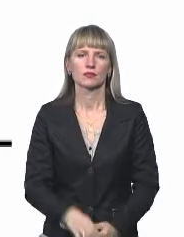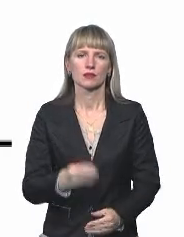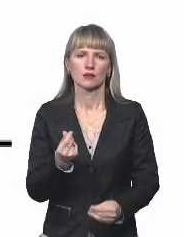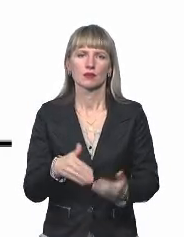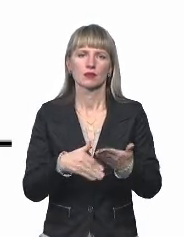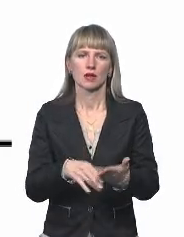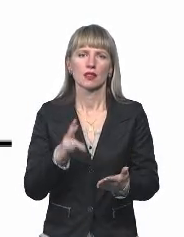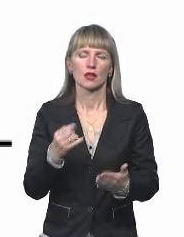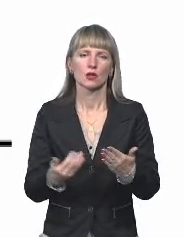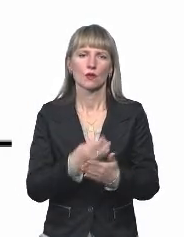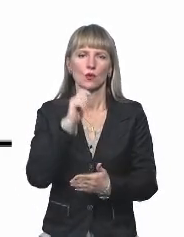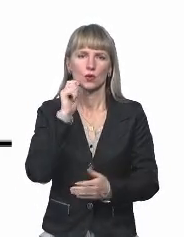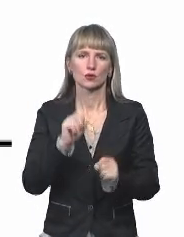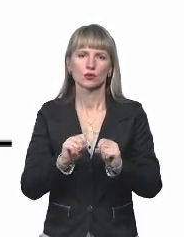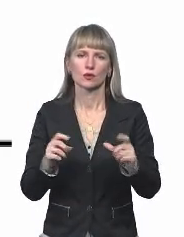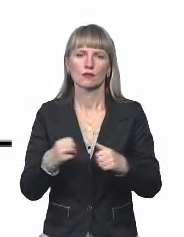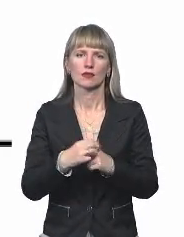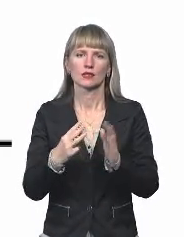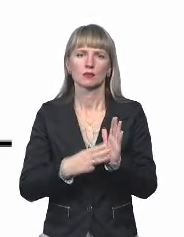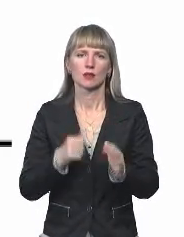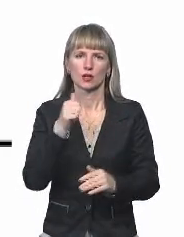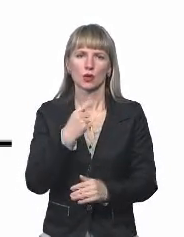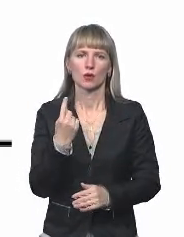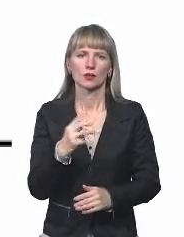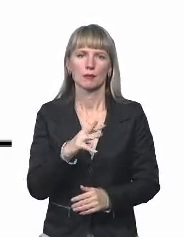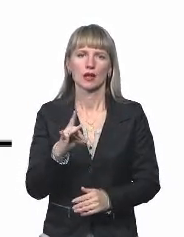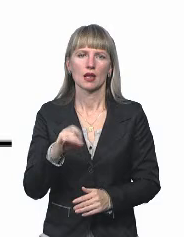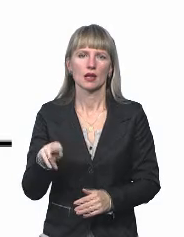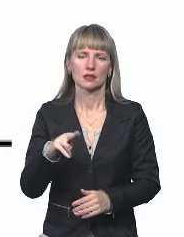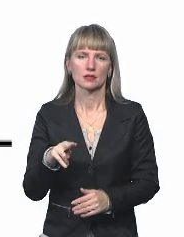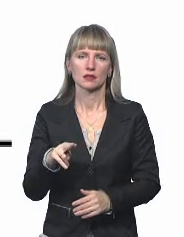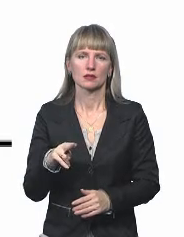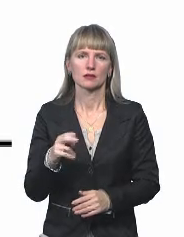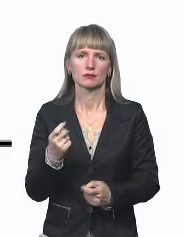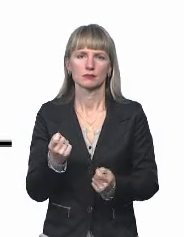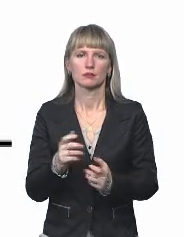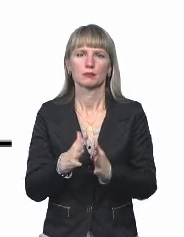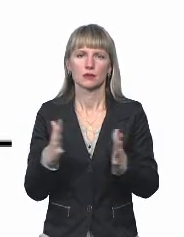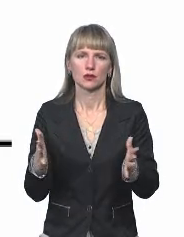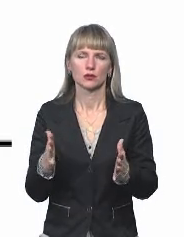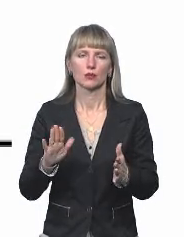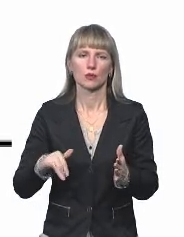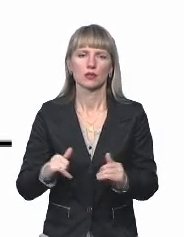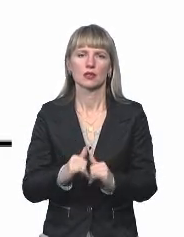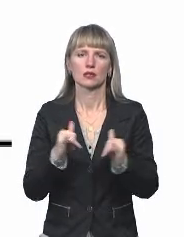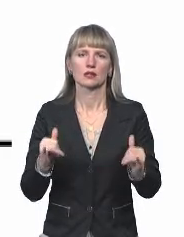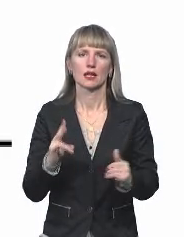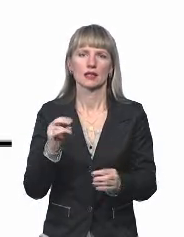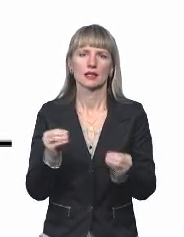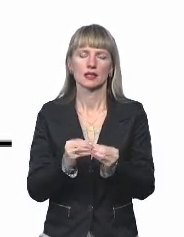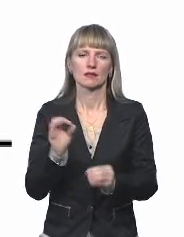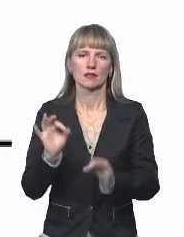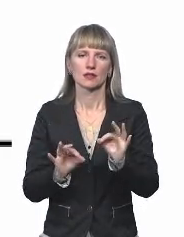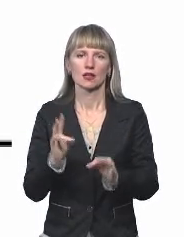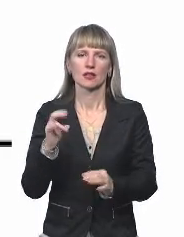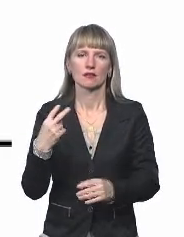нову українську школу 2018 рік 1 мільярд, трохи більше, потім зростання на